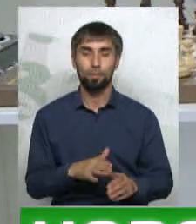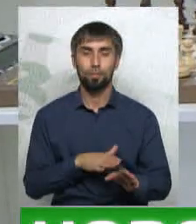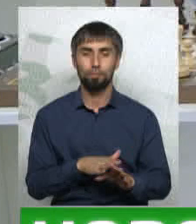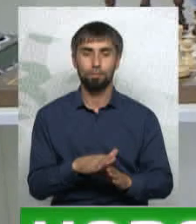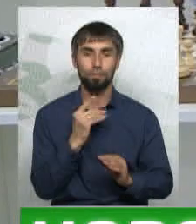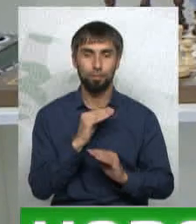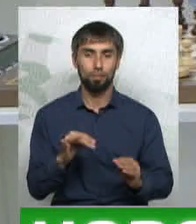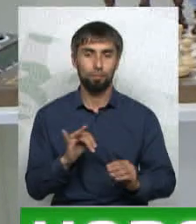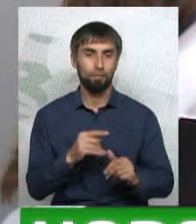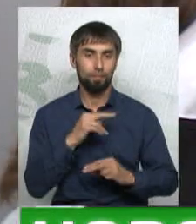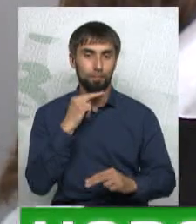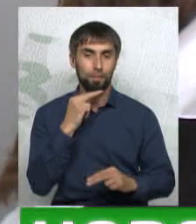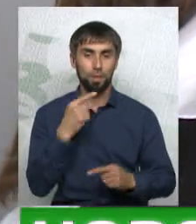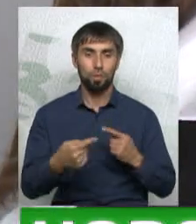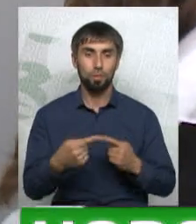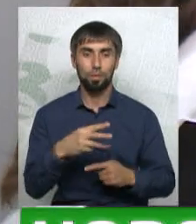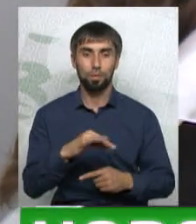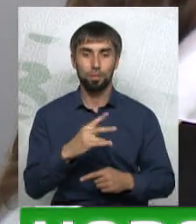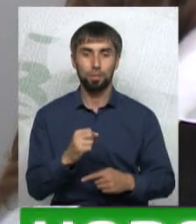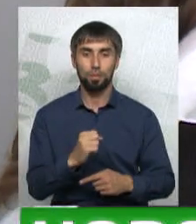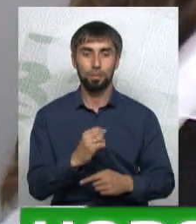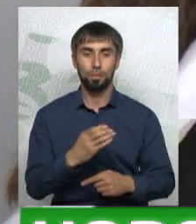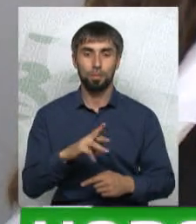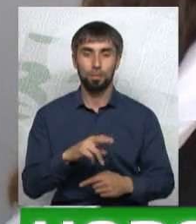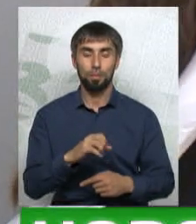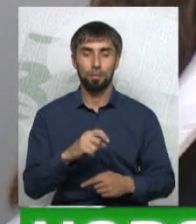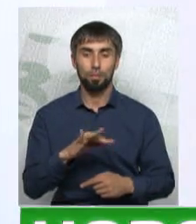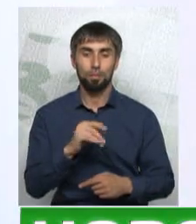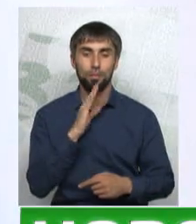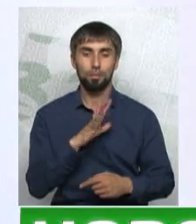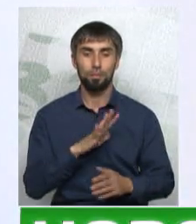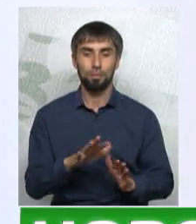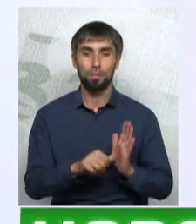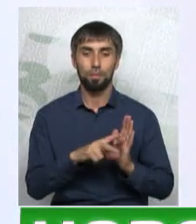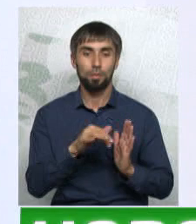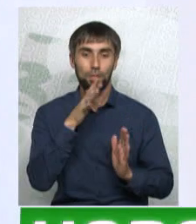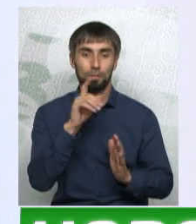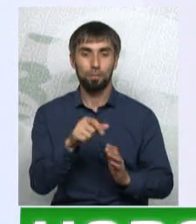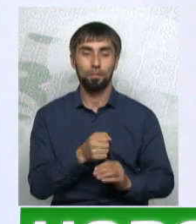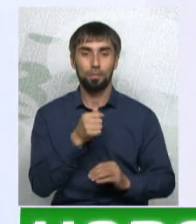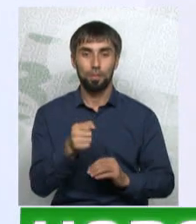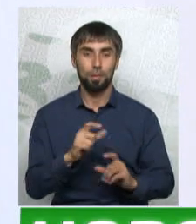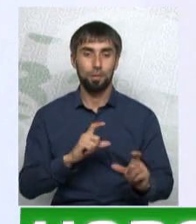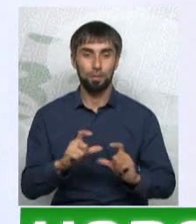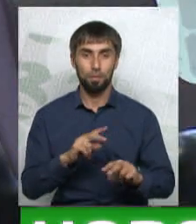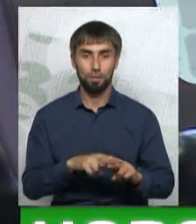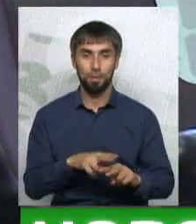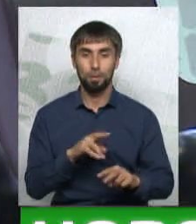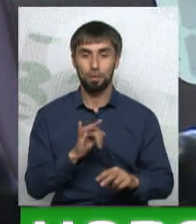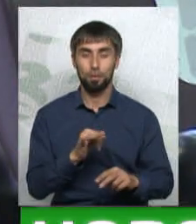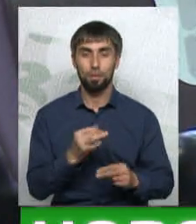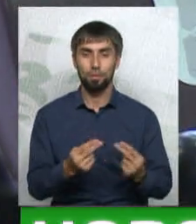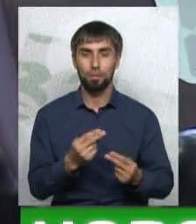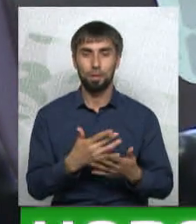тишина и сосредоточенность соперницы Мадины Ася Алхоева. Девочке было всего 6 лет, когда ее отдали в шахматный кружок. С тех пор